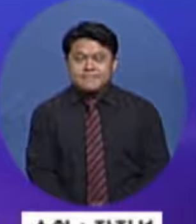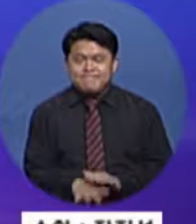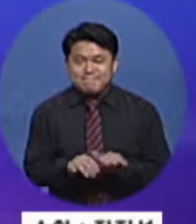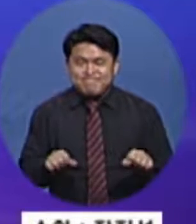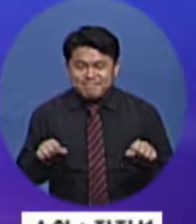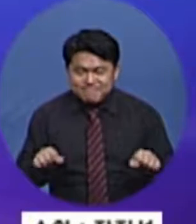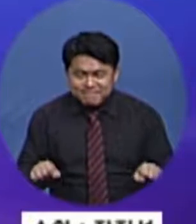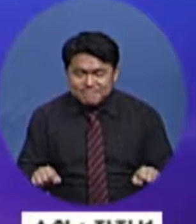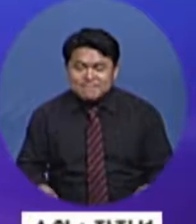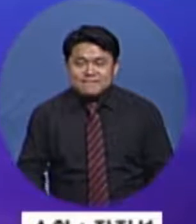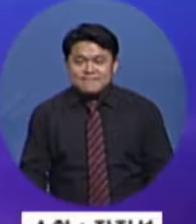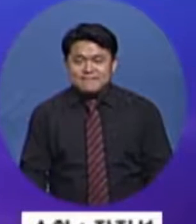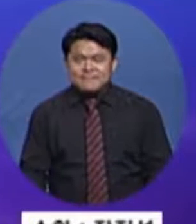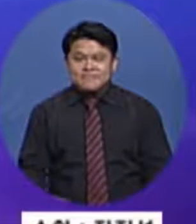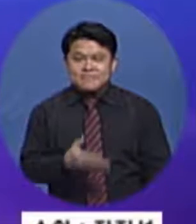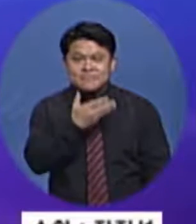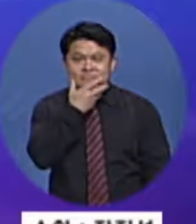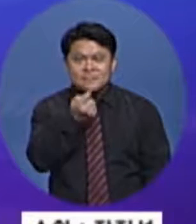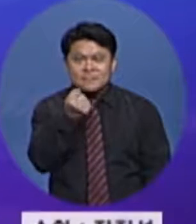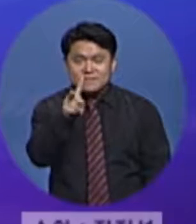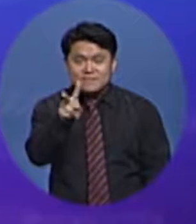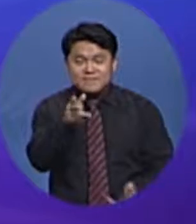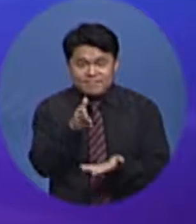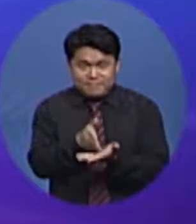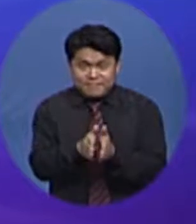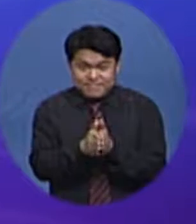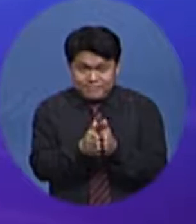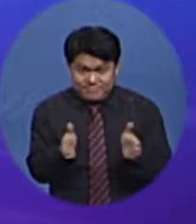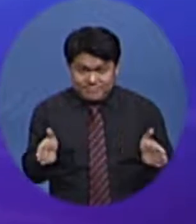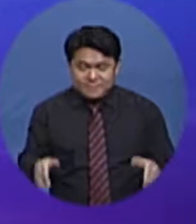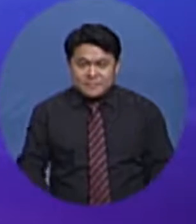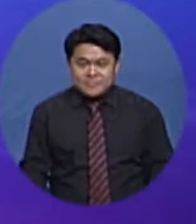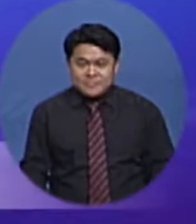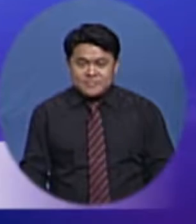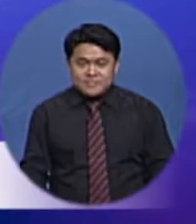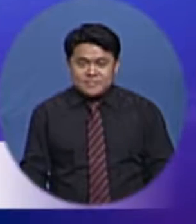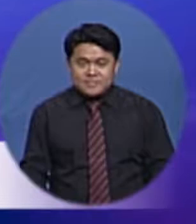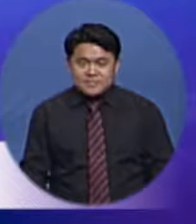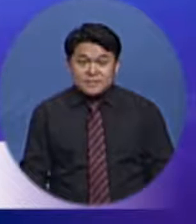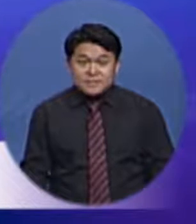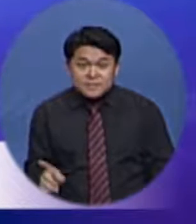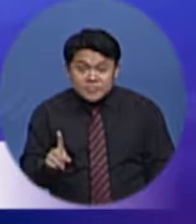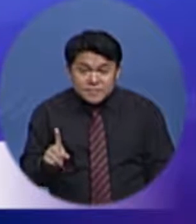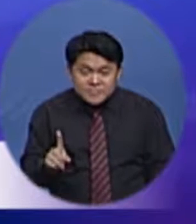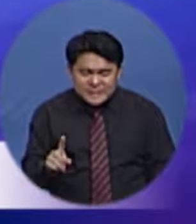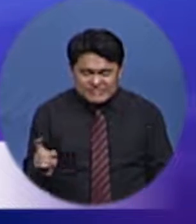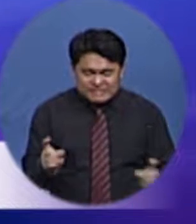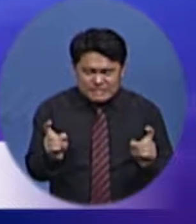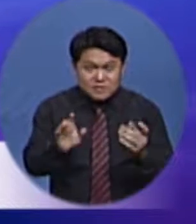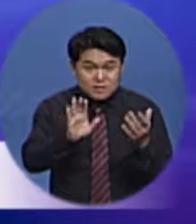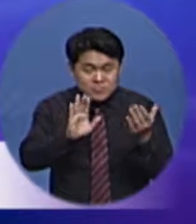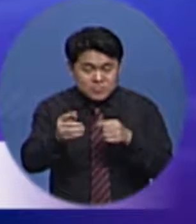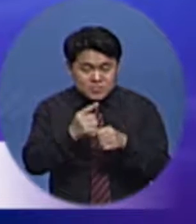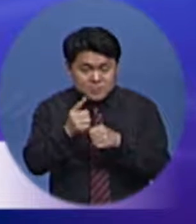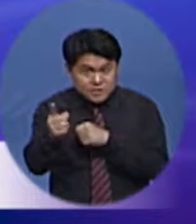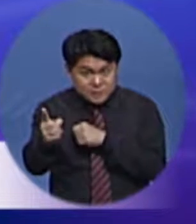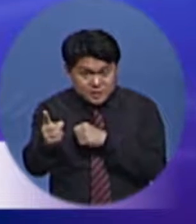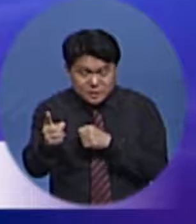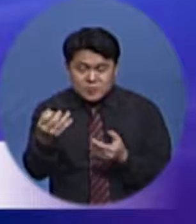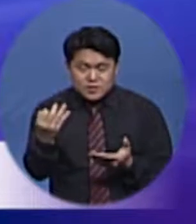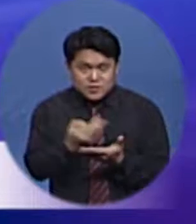시청자 여러분 안녕하십니까? 복지TV 뉴스입니다. 오랜 진통 끝에 내년도 최저임금이